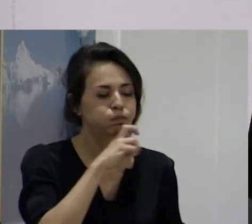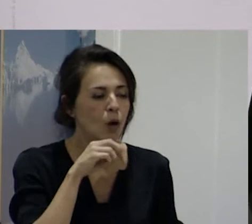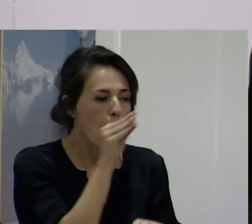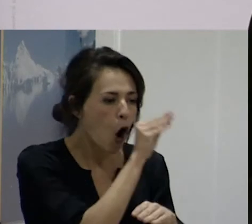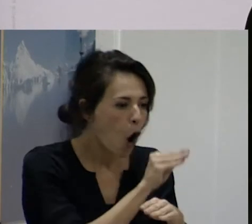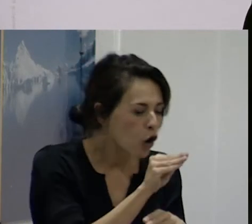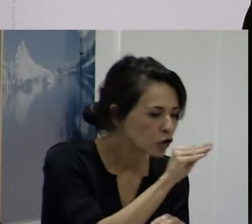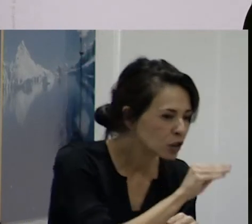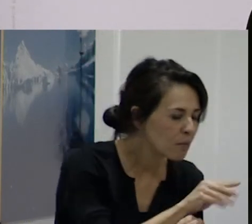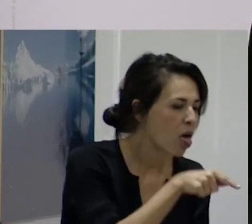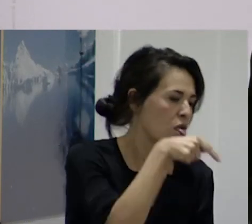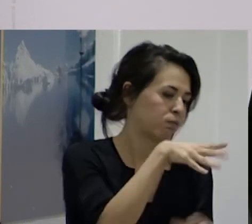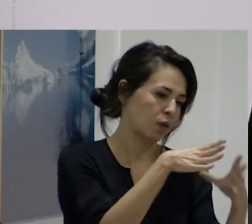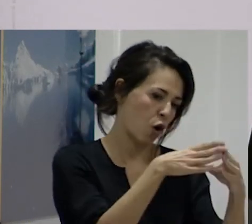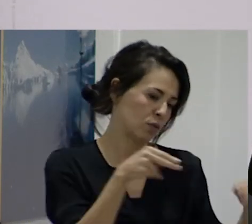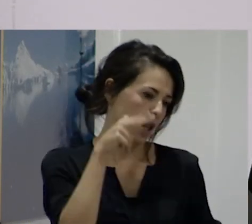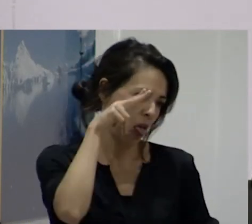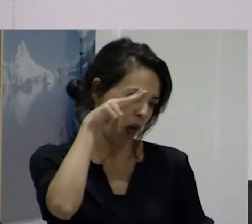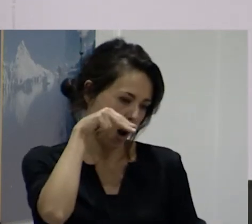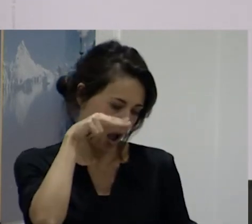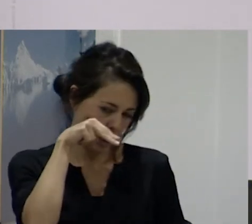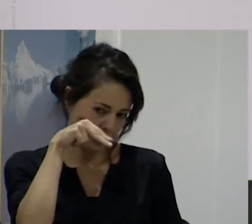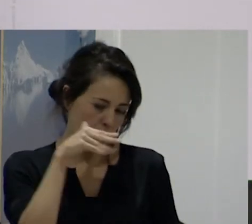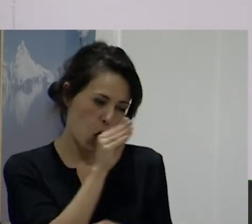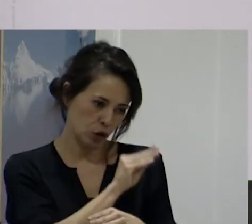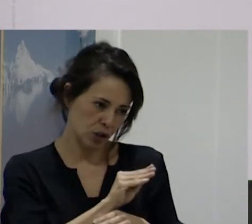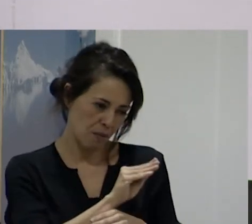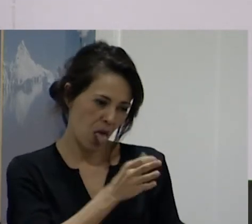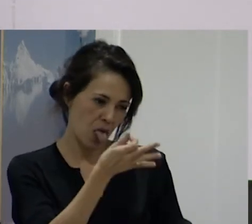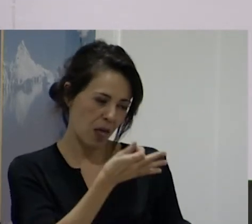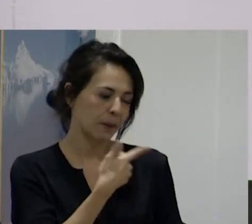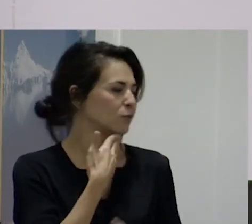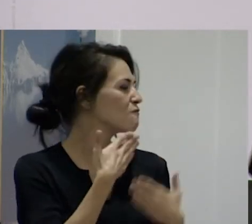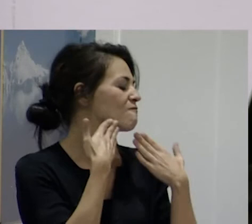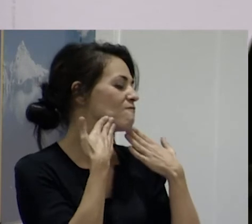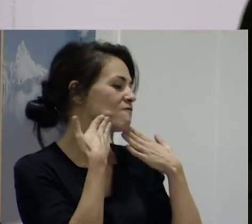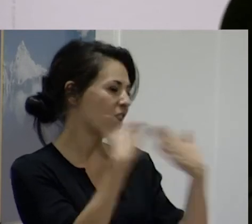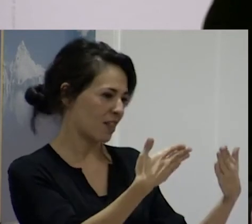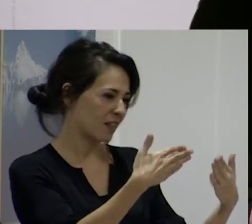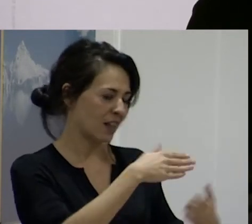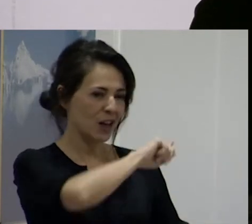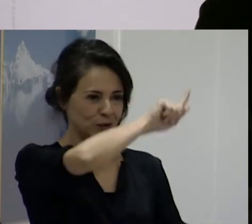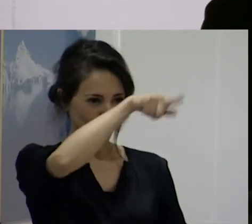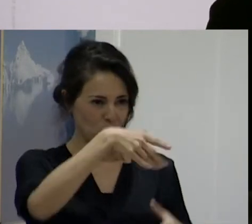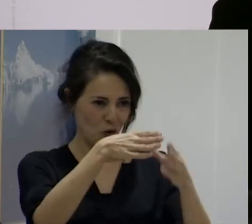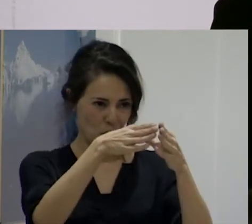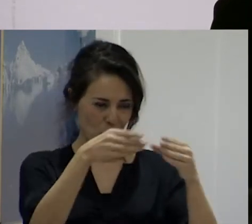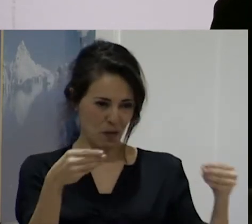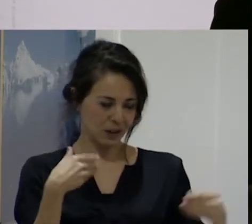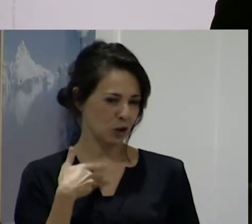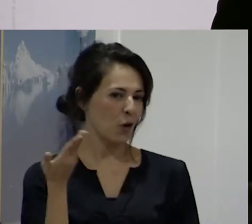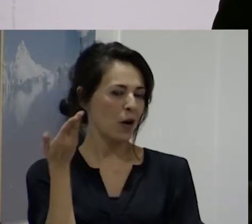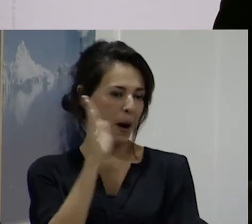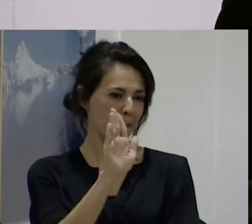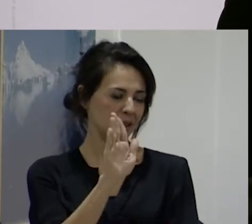la veritat i de la dignitat de la institució universitària. Vull felicitar en nom de tota la Universitat d'Alacant al